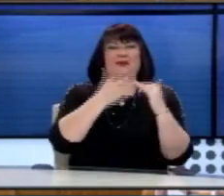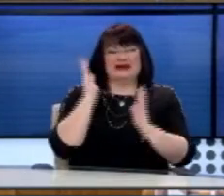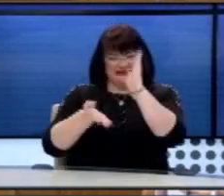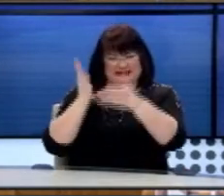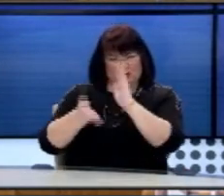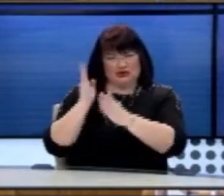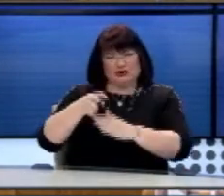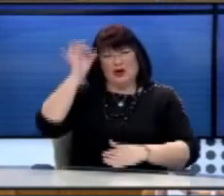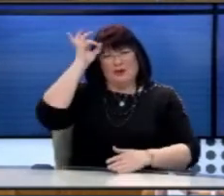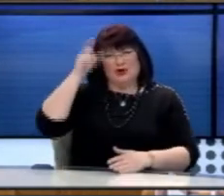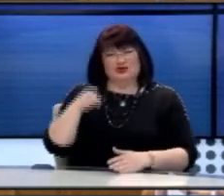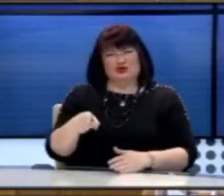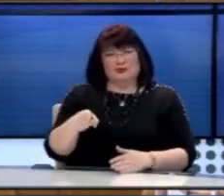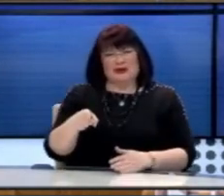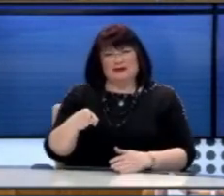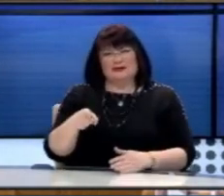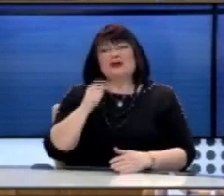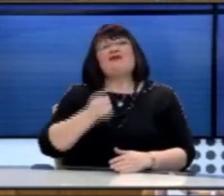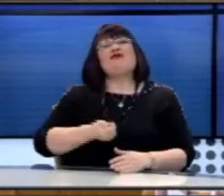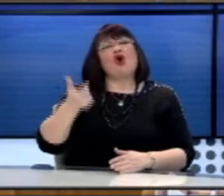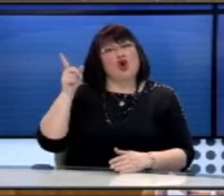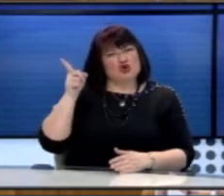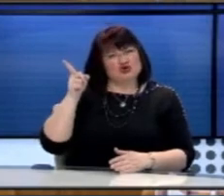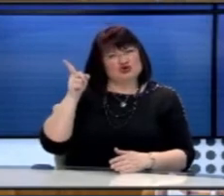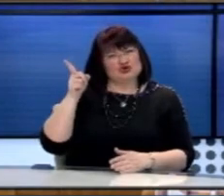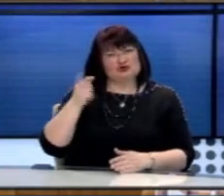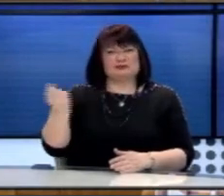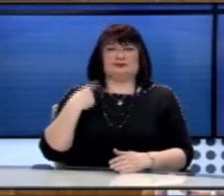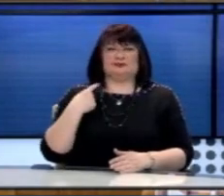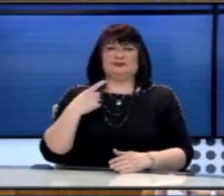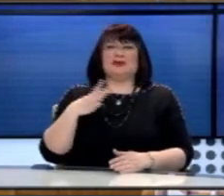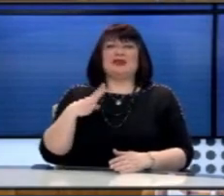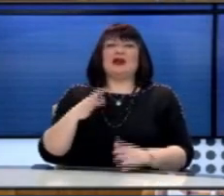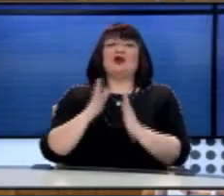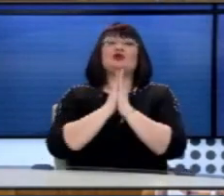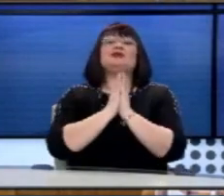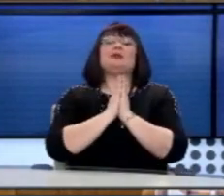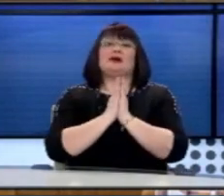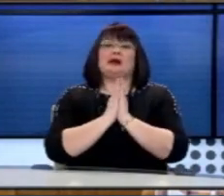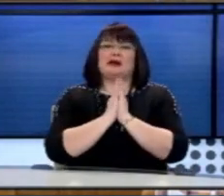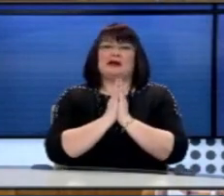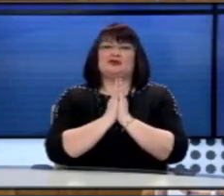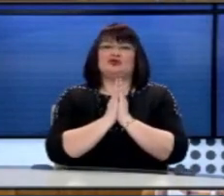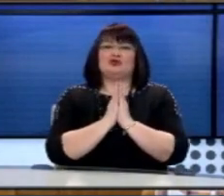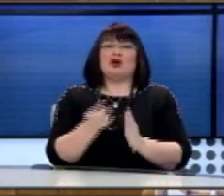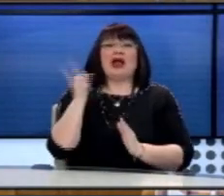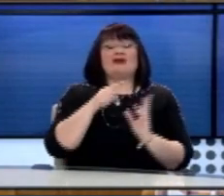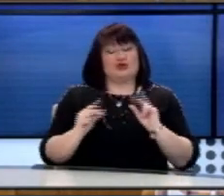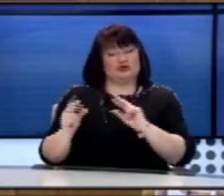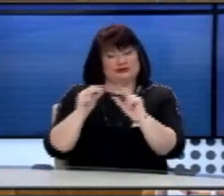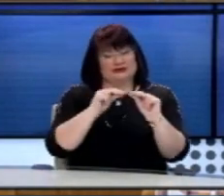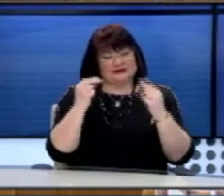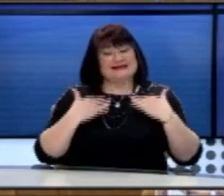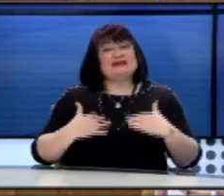βάναυση κακοποίηση στο Βόλο. Μου γράφει, θέλω να σας παρακαλέσω στην αυριανή συζήτηση στη